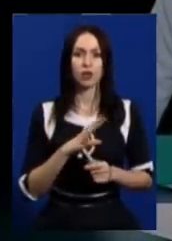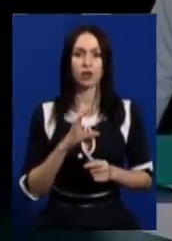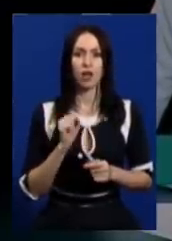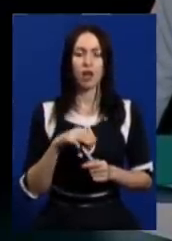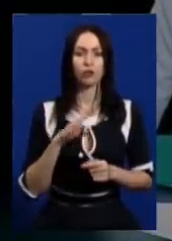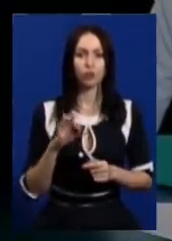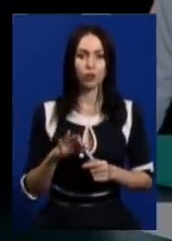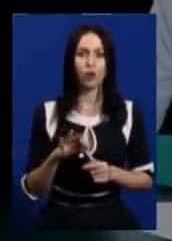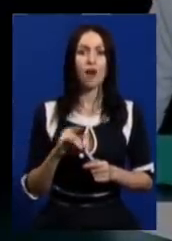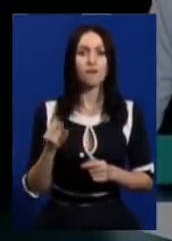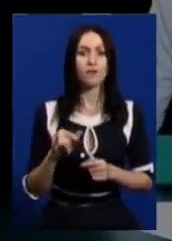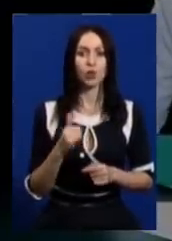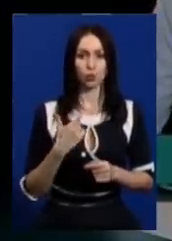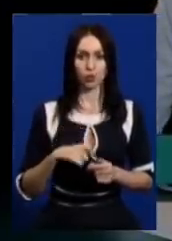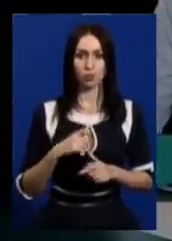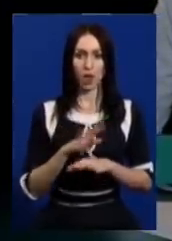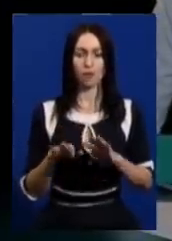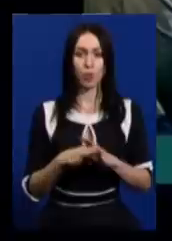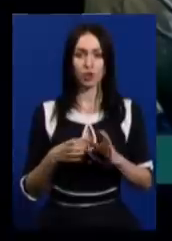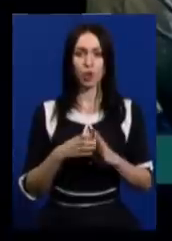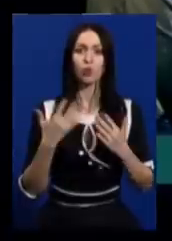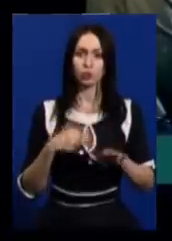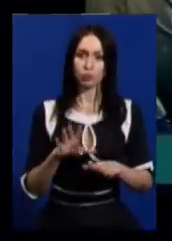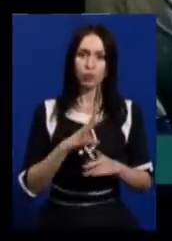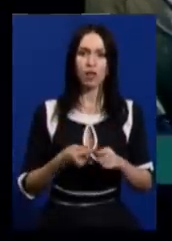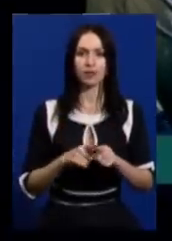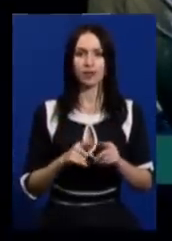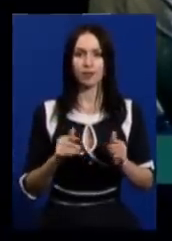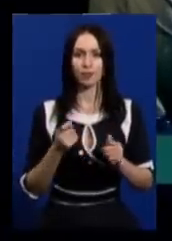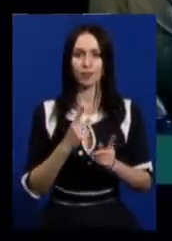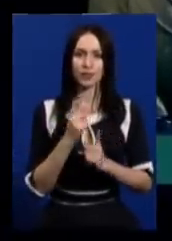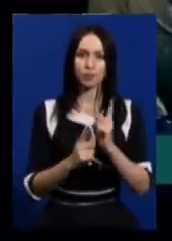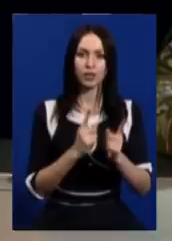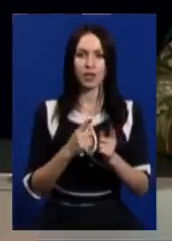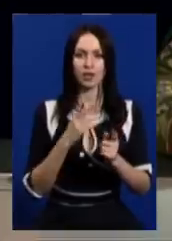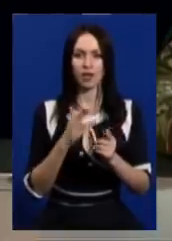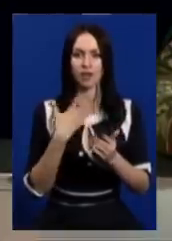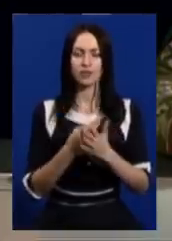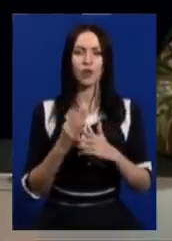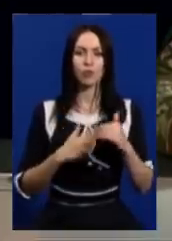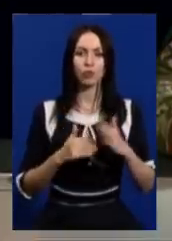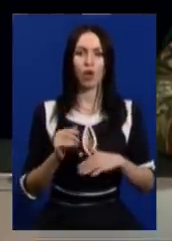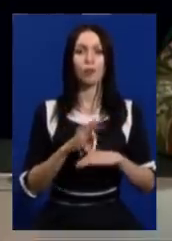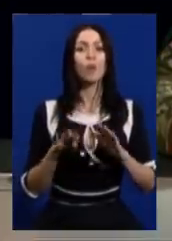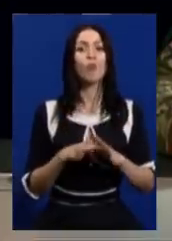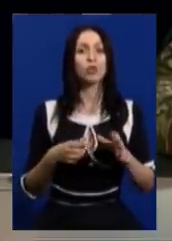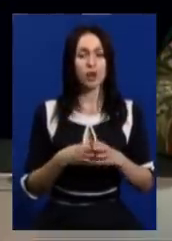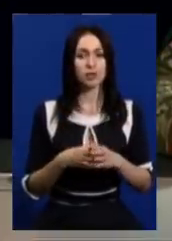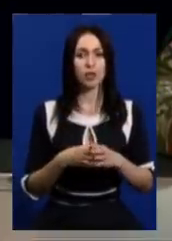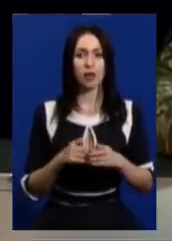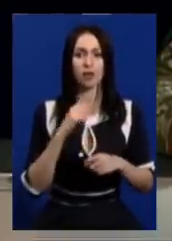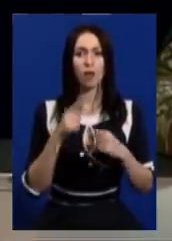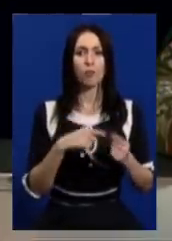операція, ви у себе в підрозділах вже запроваджували такі маленькі зміни власними руками? Подразділення...